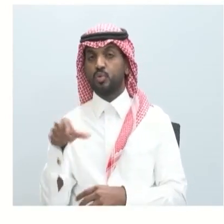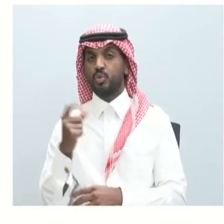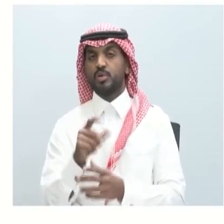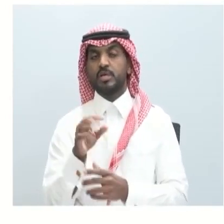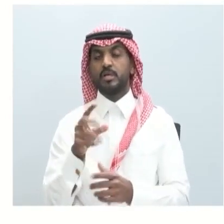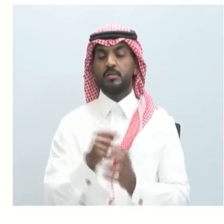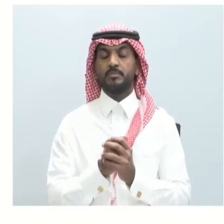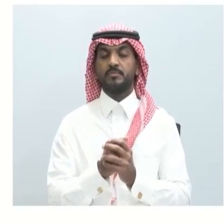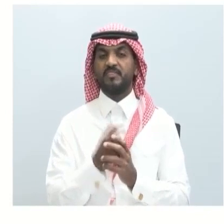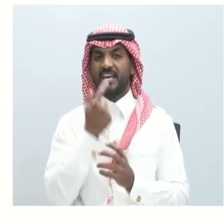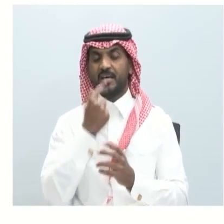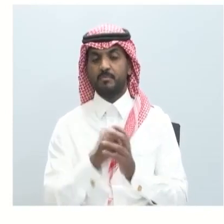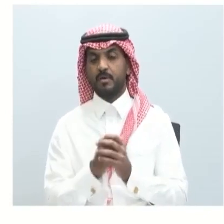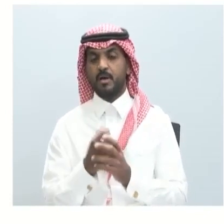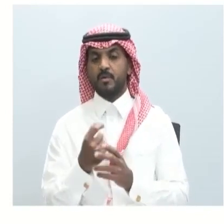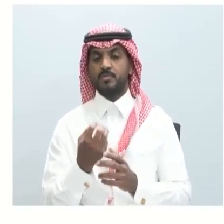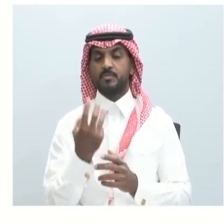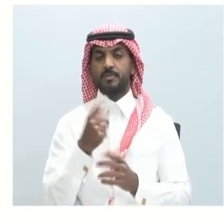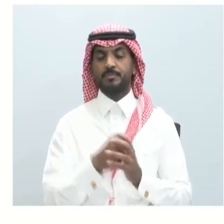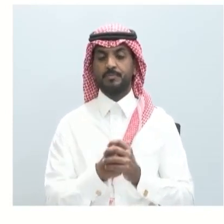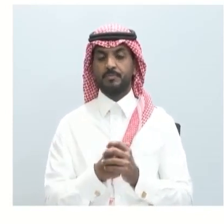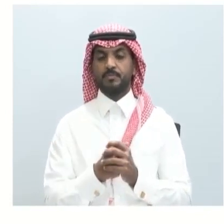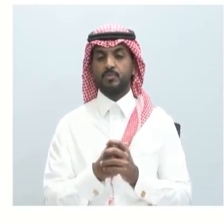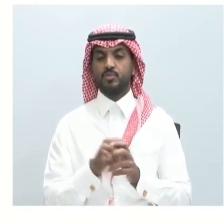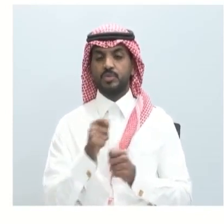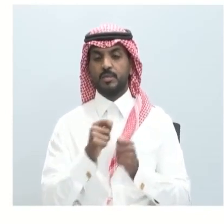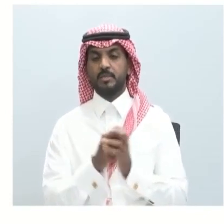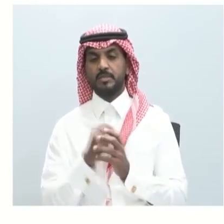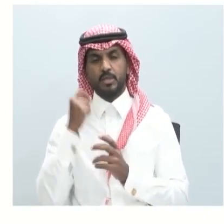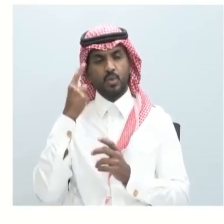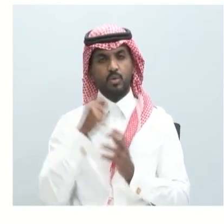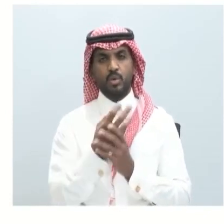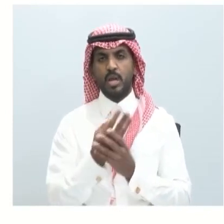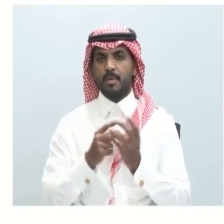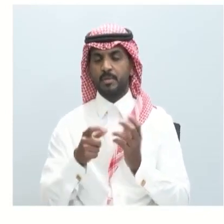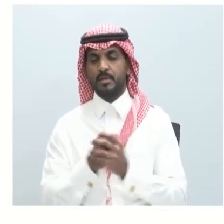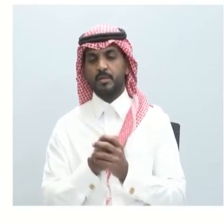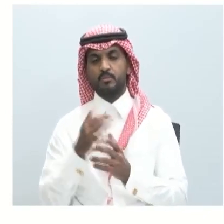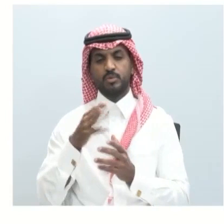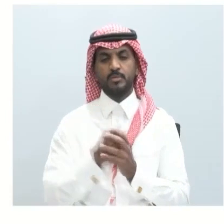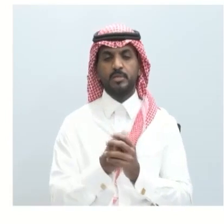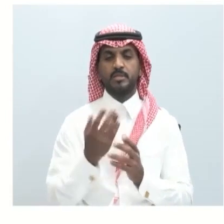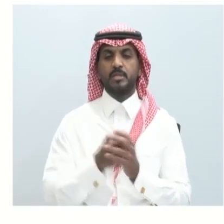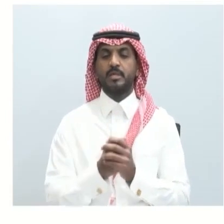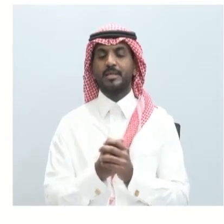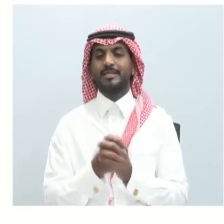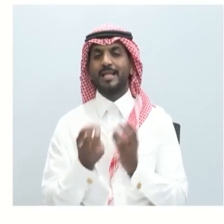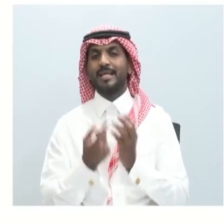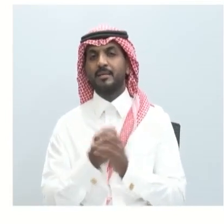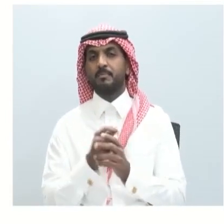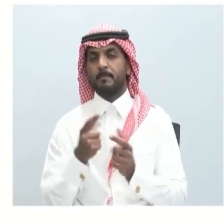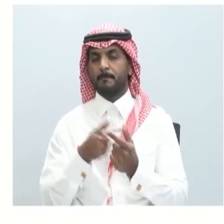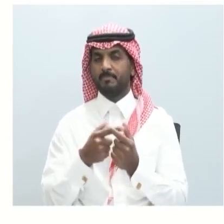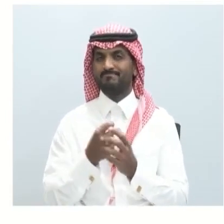نالد بانت في عام 1900 هذا المربع يستعمل لتوقع الابناء المحتملين الناتجين عن التلقيح بين